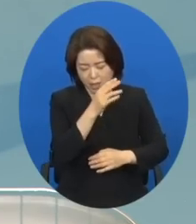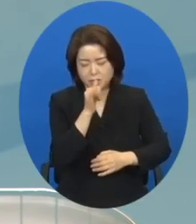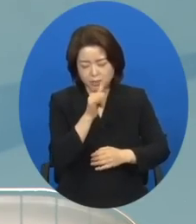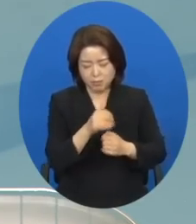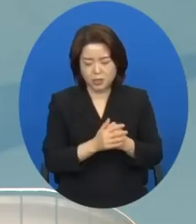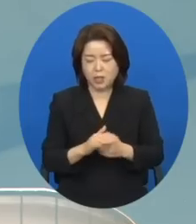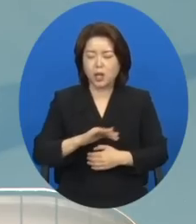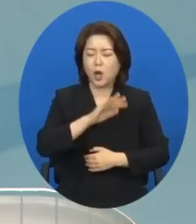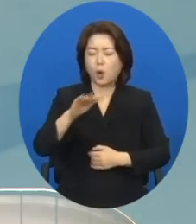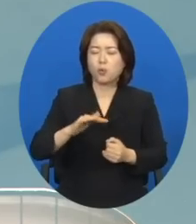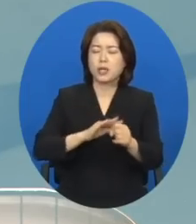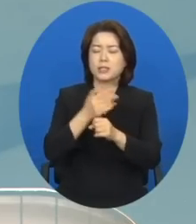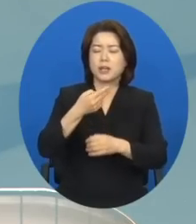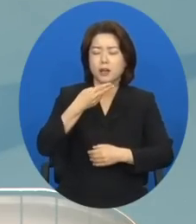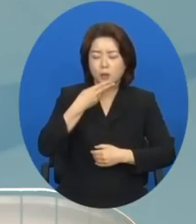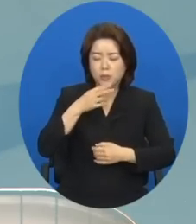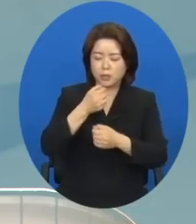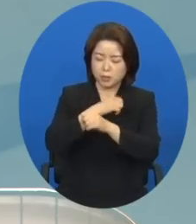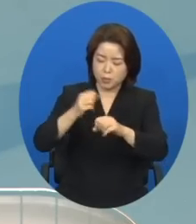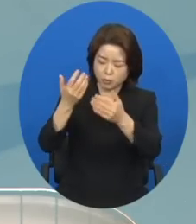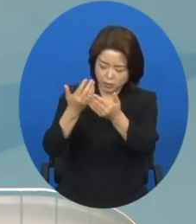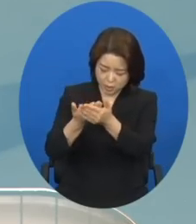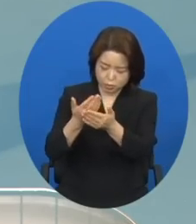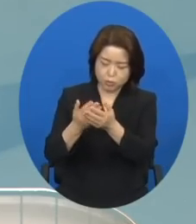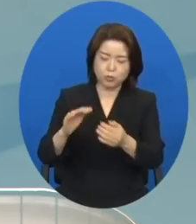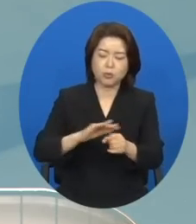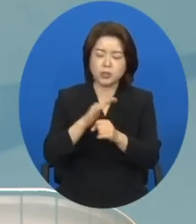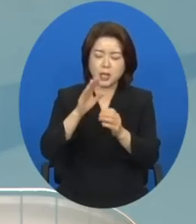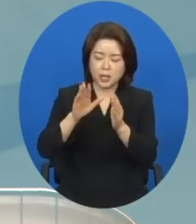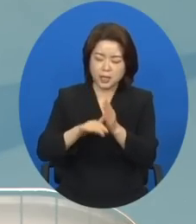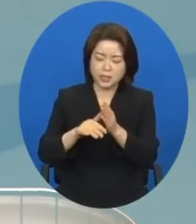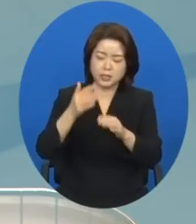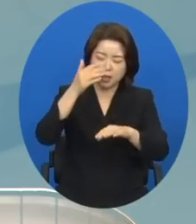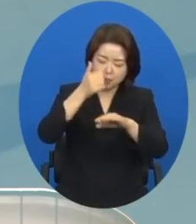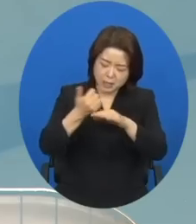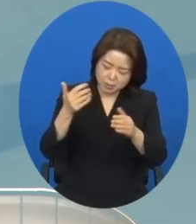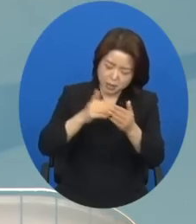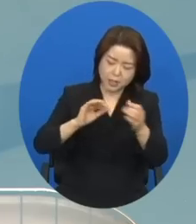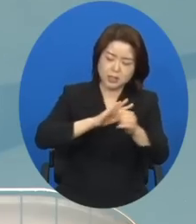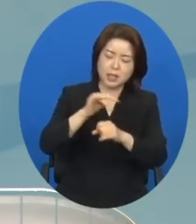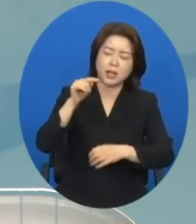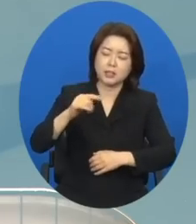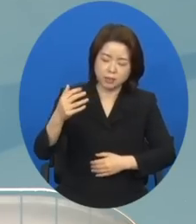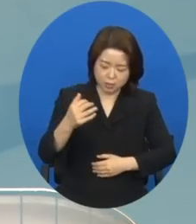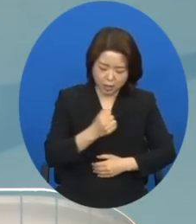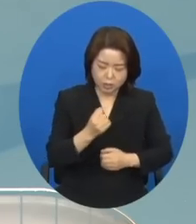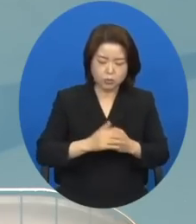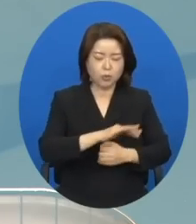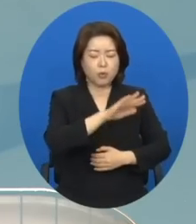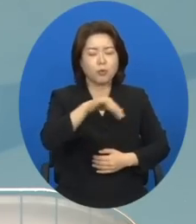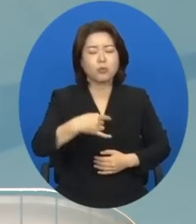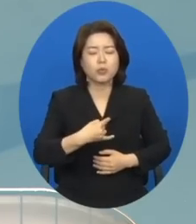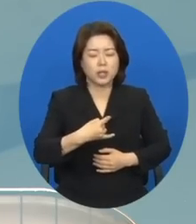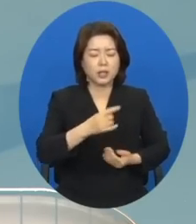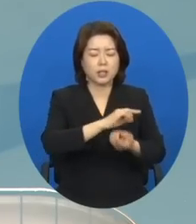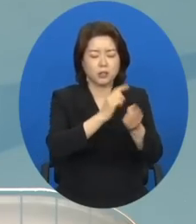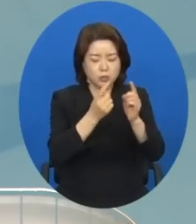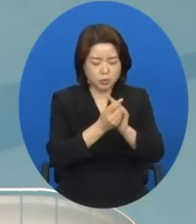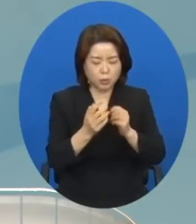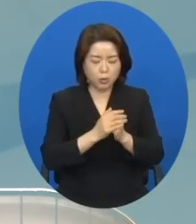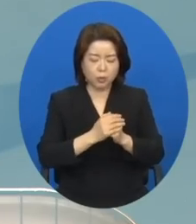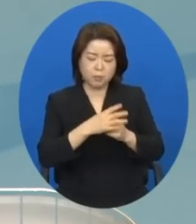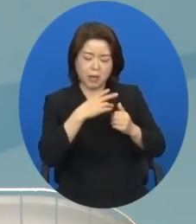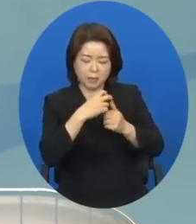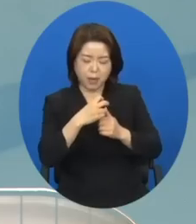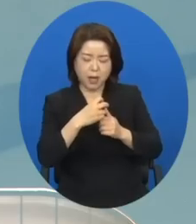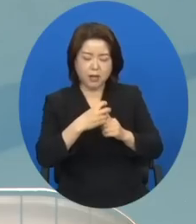우리의 이런 사랑 없음을 용서하여 주시고 사랑하시되 끝까지 사랑하신 그 사랑으로 우리도 우리에게 아버지 악을 끼친